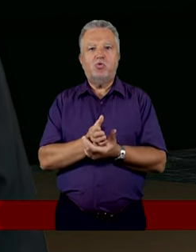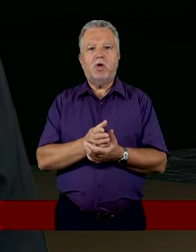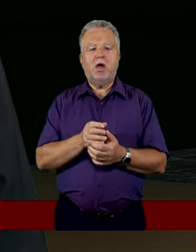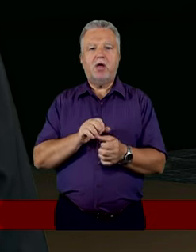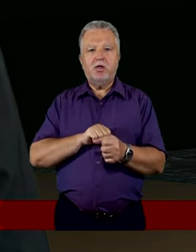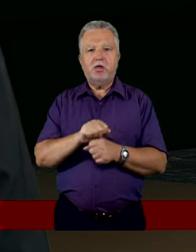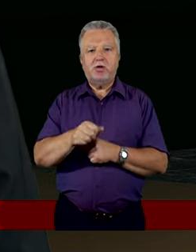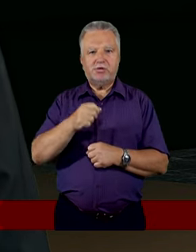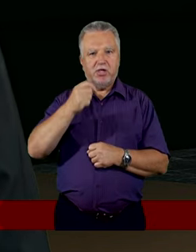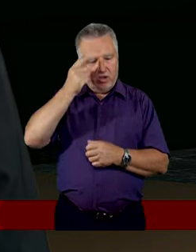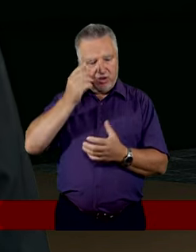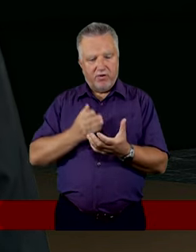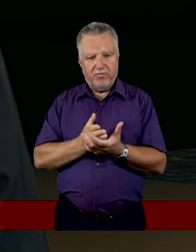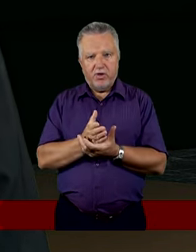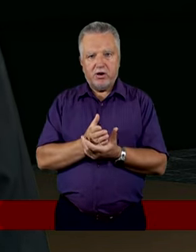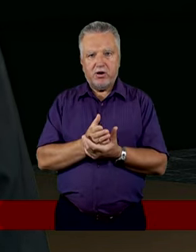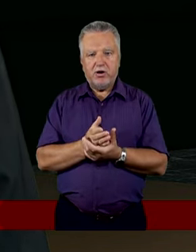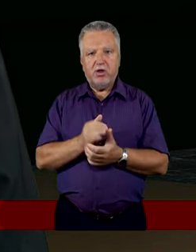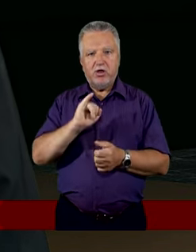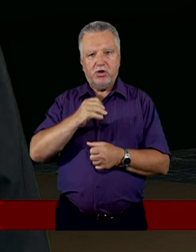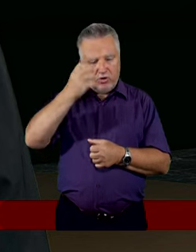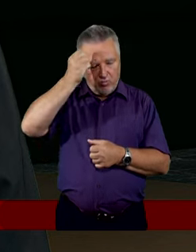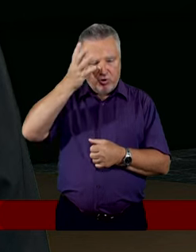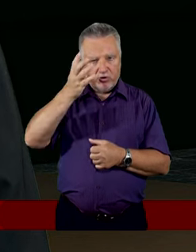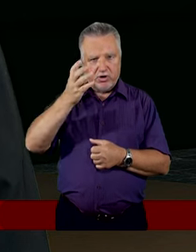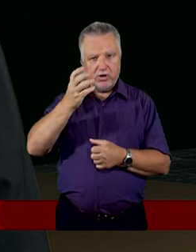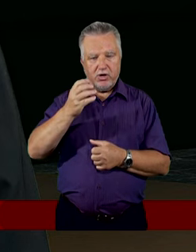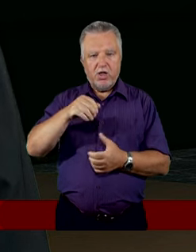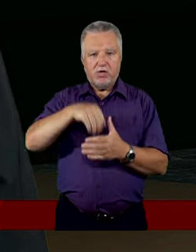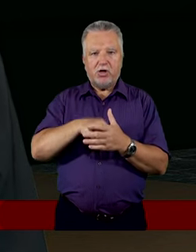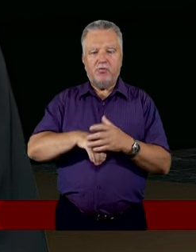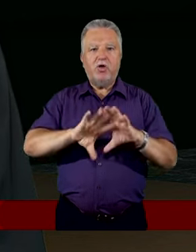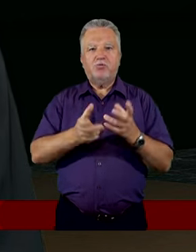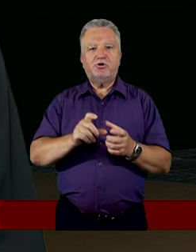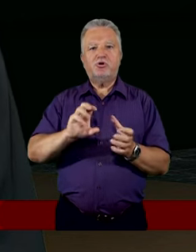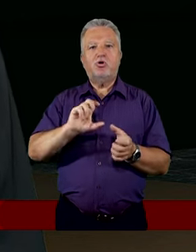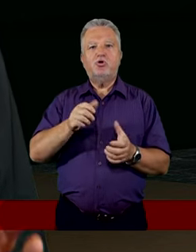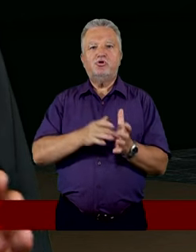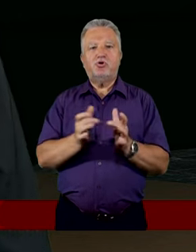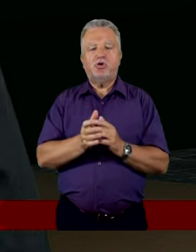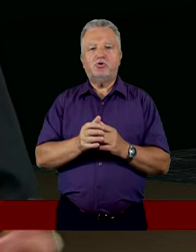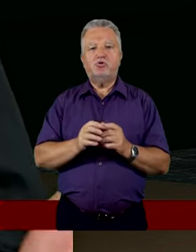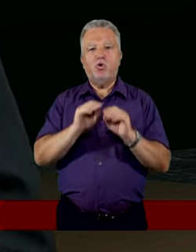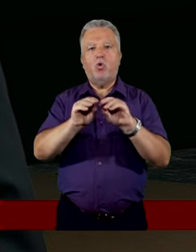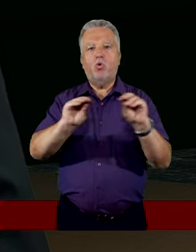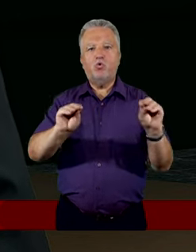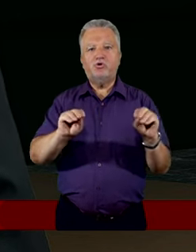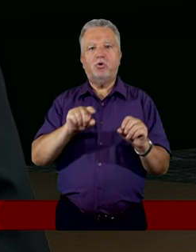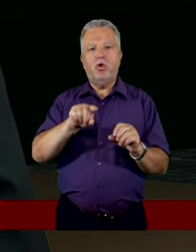To znaczy, wierność i roztropność to znaczy wszystkim tego, co Pan Jezus uczył. Niezależnie od tego, to może być służba,